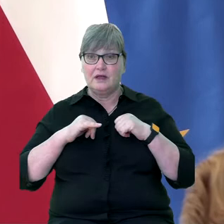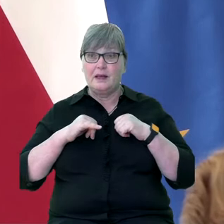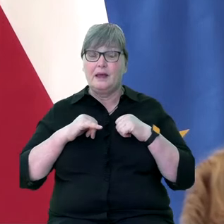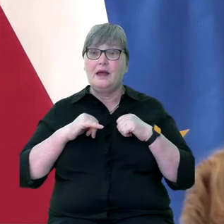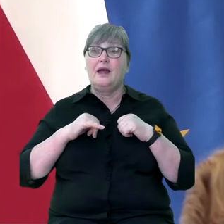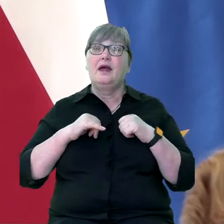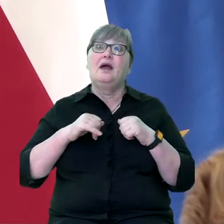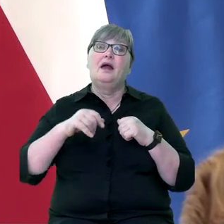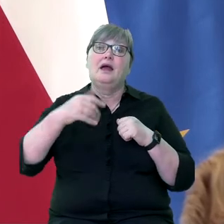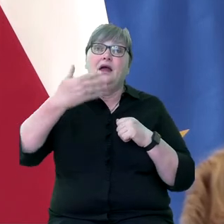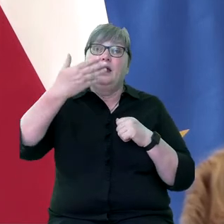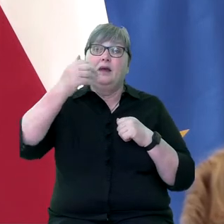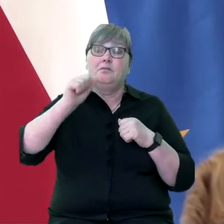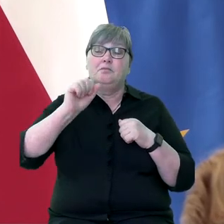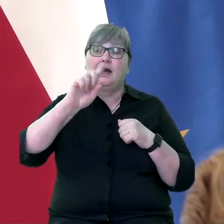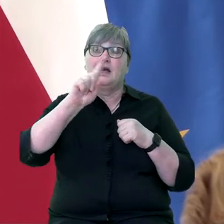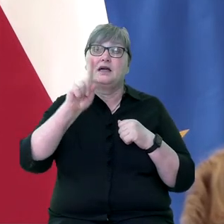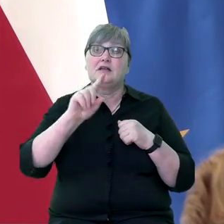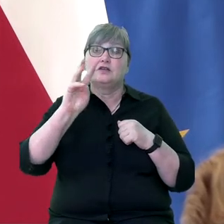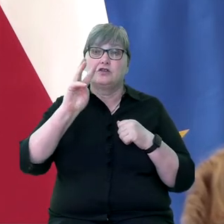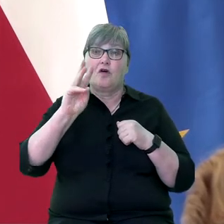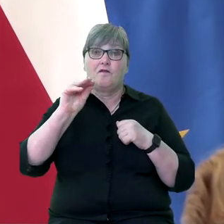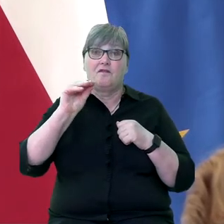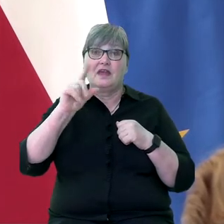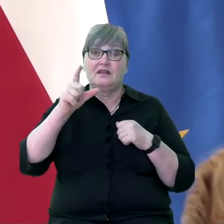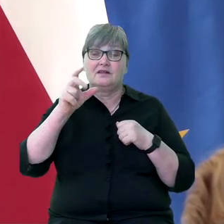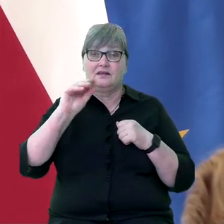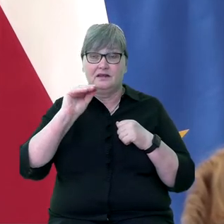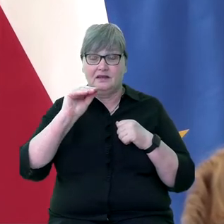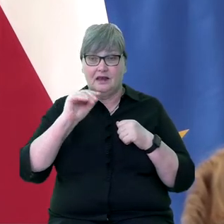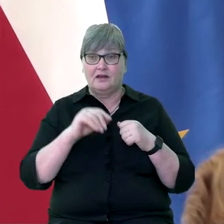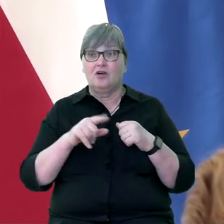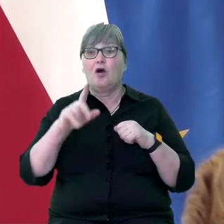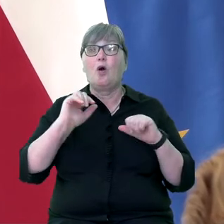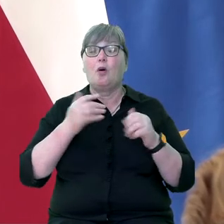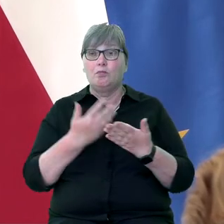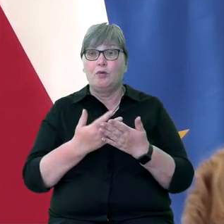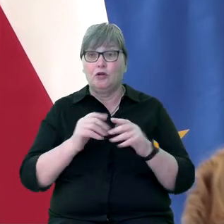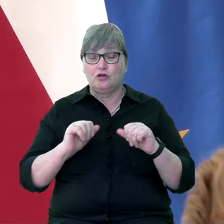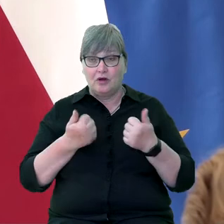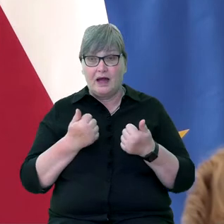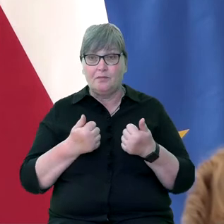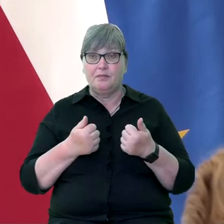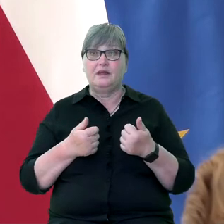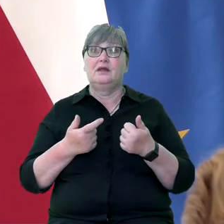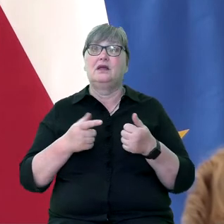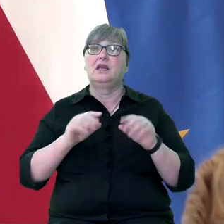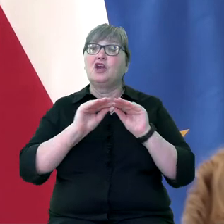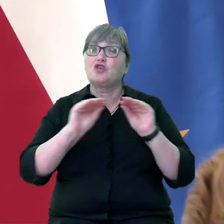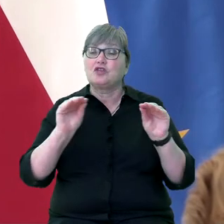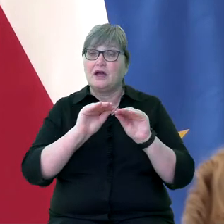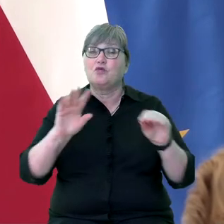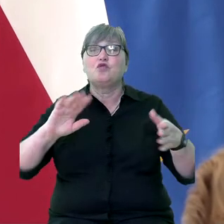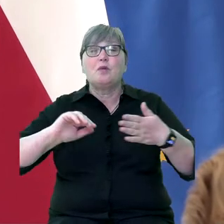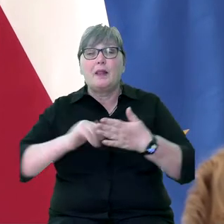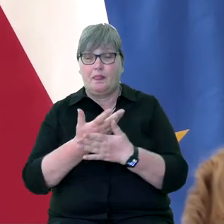aby kształciła kadry nowej polskiej administracji, ale również